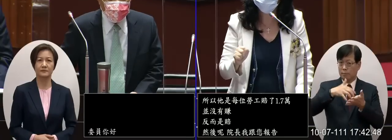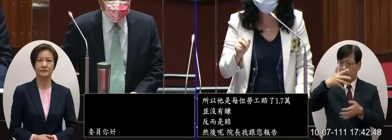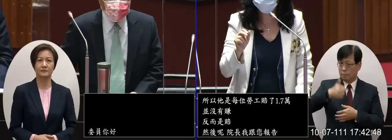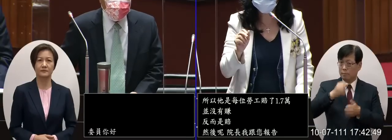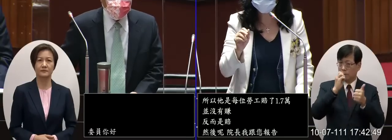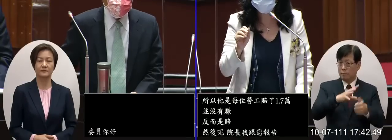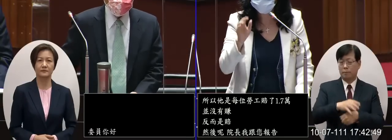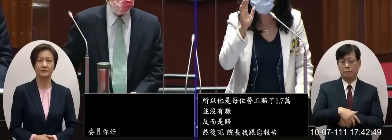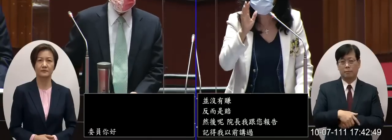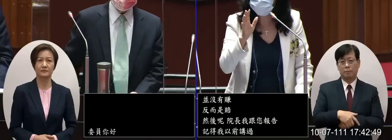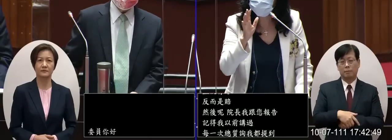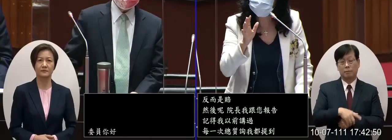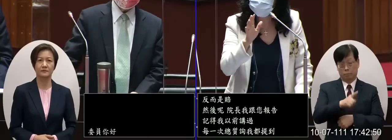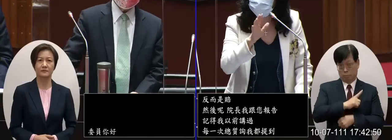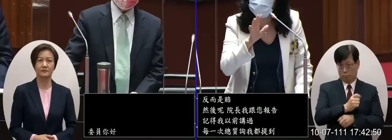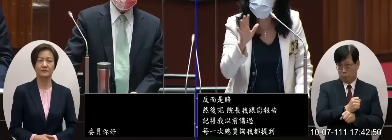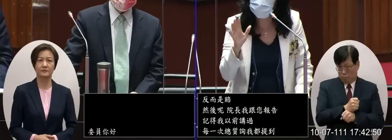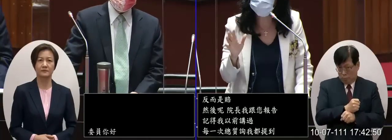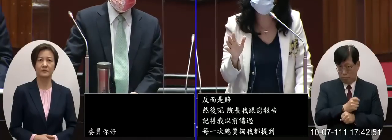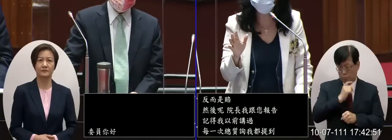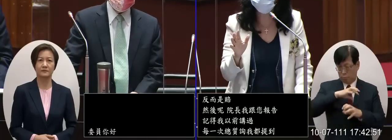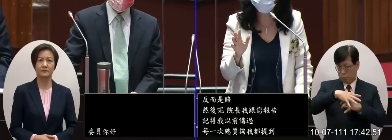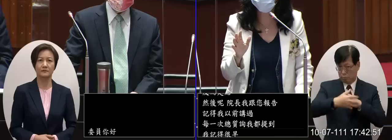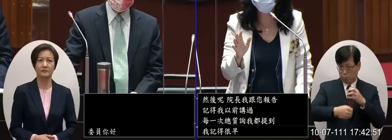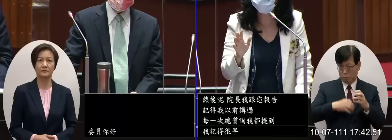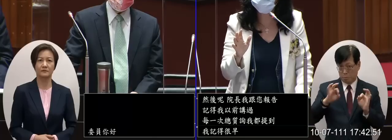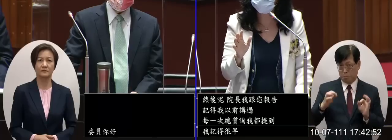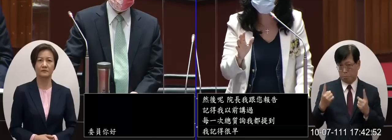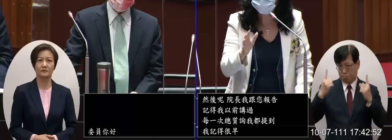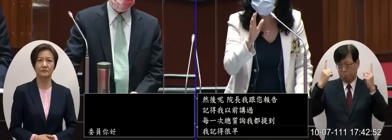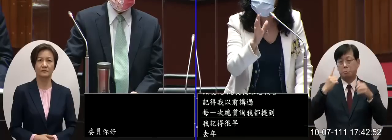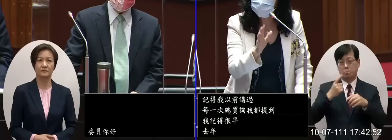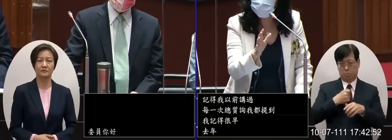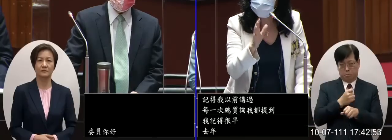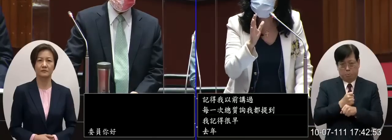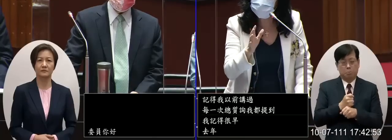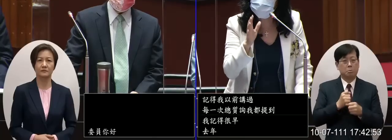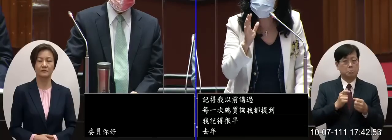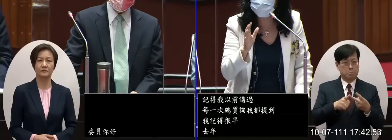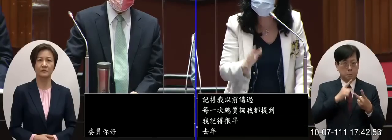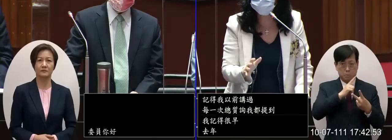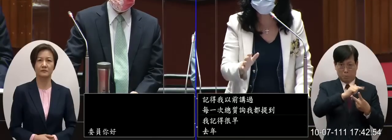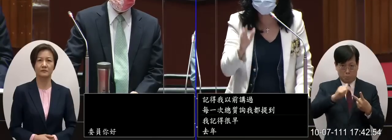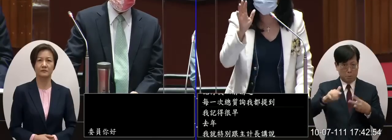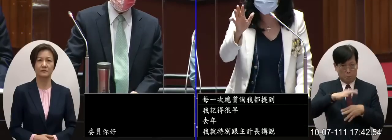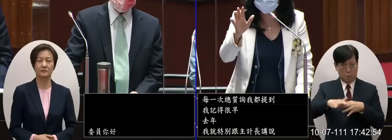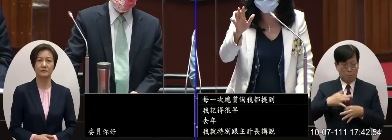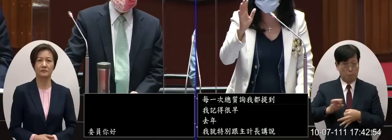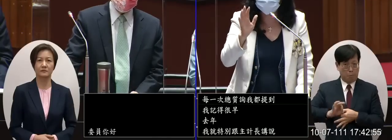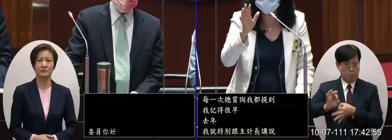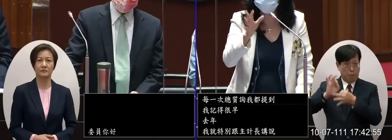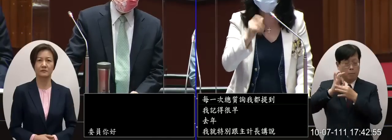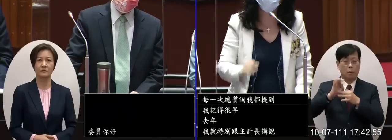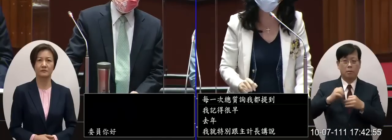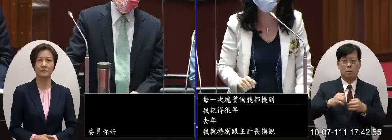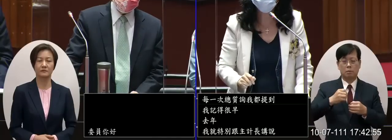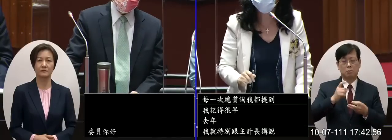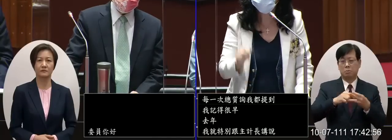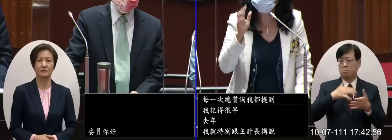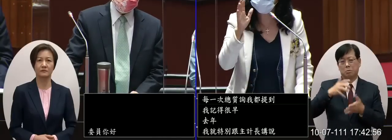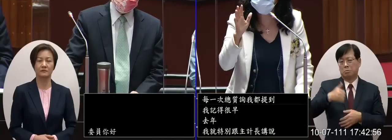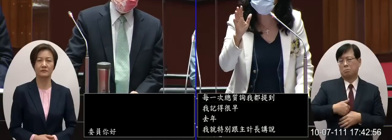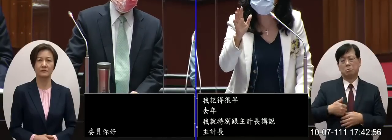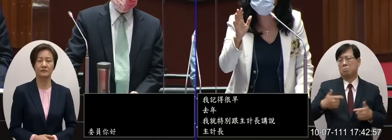讲说，主计长要注意全球通膨的一个状态，要注意物价高涨。主计长打死不